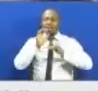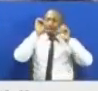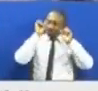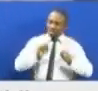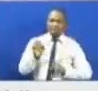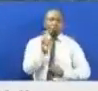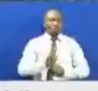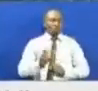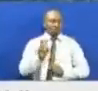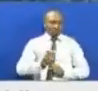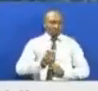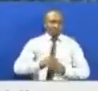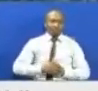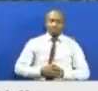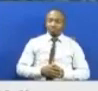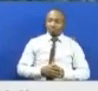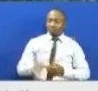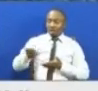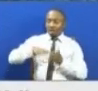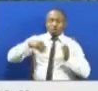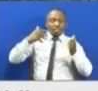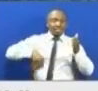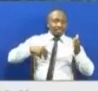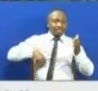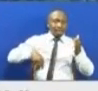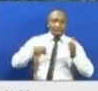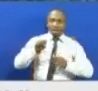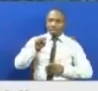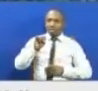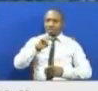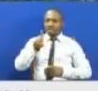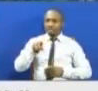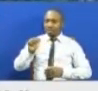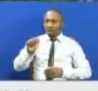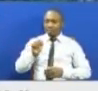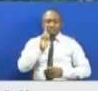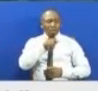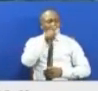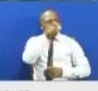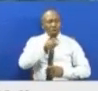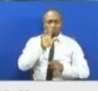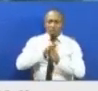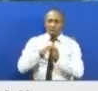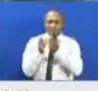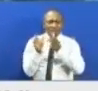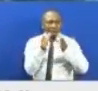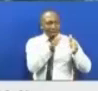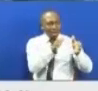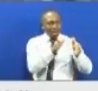ulisake. Sinza, hili ni moja kati ya maeneo yanayosemekana kuwa na wapangaji wengi kuliko wenye